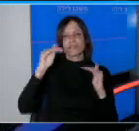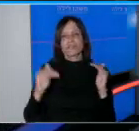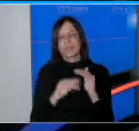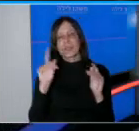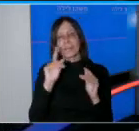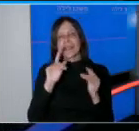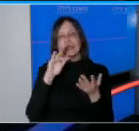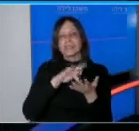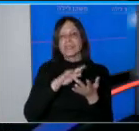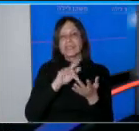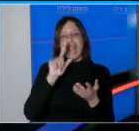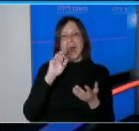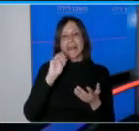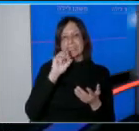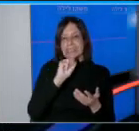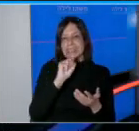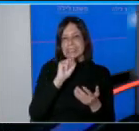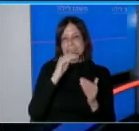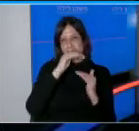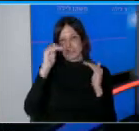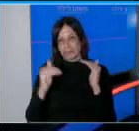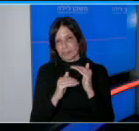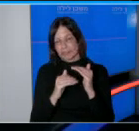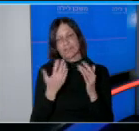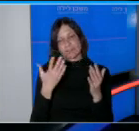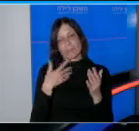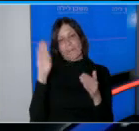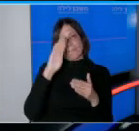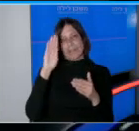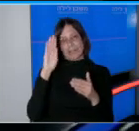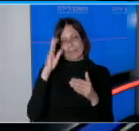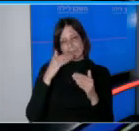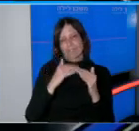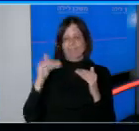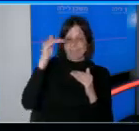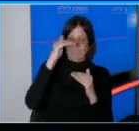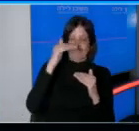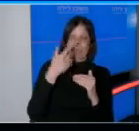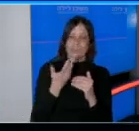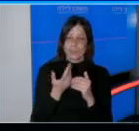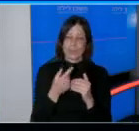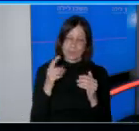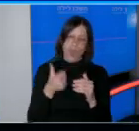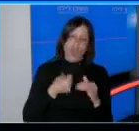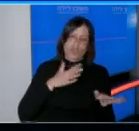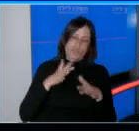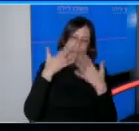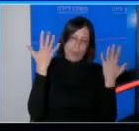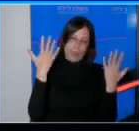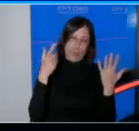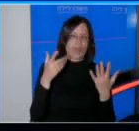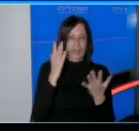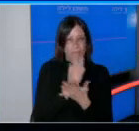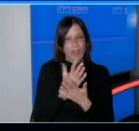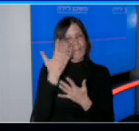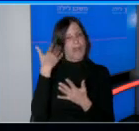הלמ"ס, תחת מי הוא כפוף? תחת נתניהו. כן, כן, ראש הממשלה, ברור. נכון, והוא כבר